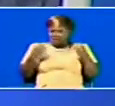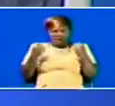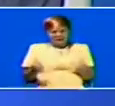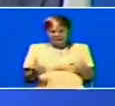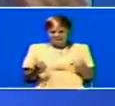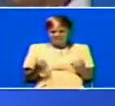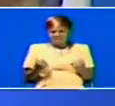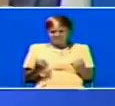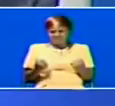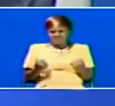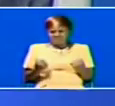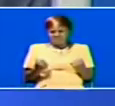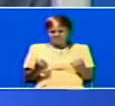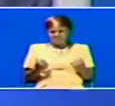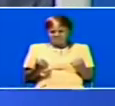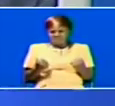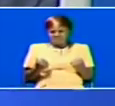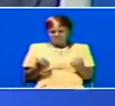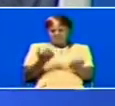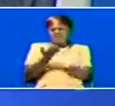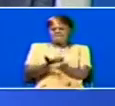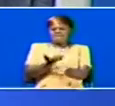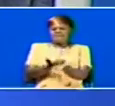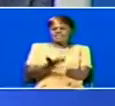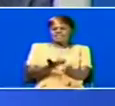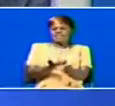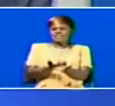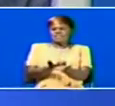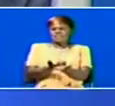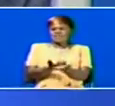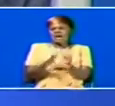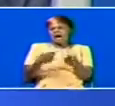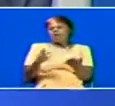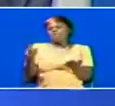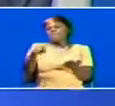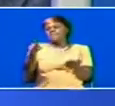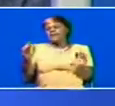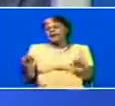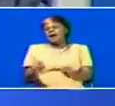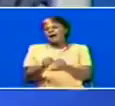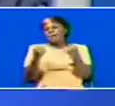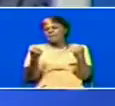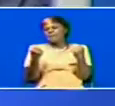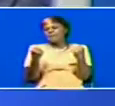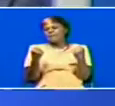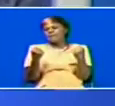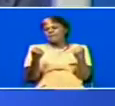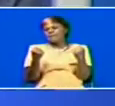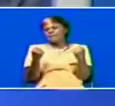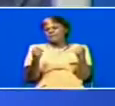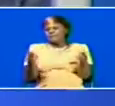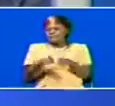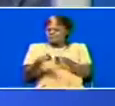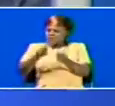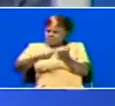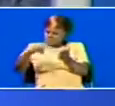sana kuleta ile picha mbele ya mashtaka vile makosa yalivyofanyika. Kwa hivyo ndo sababu ikawa vile